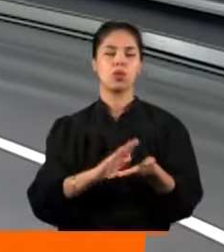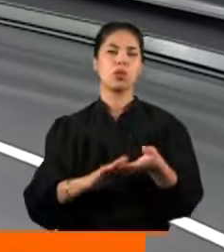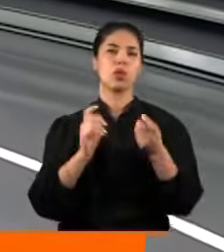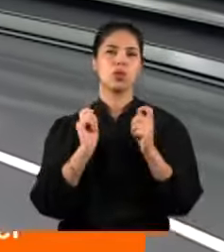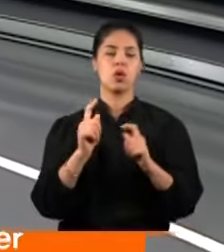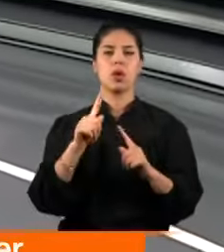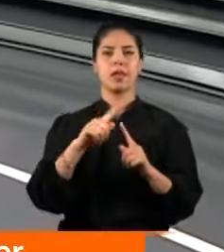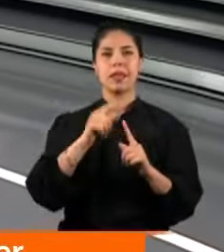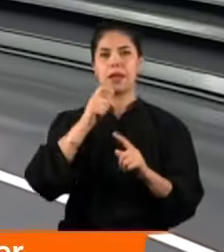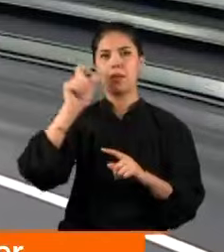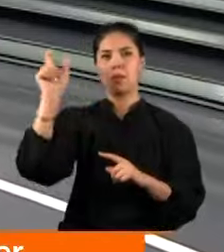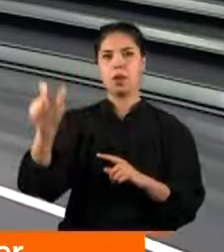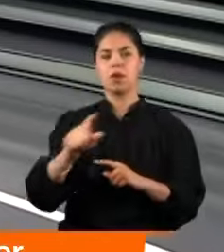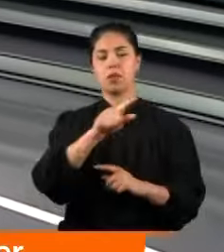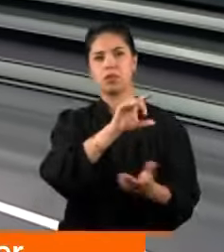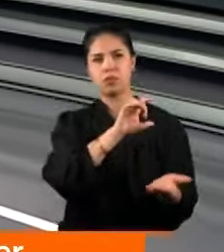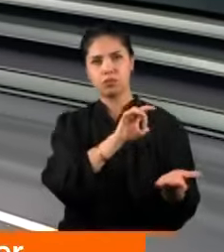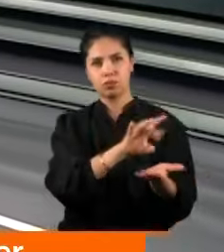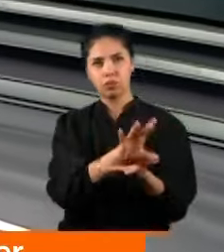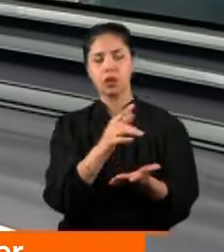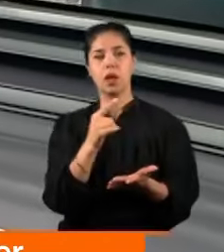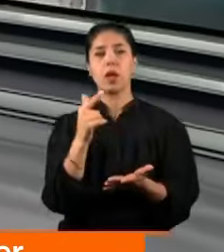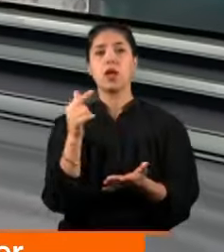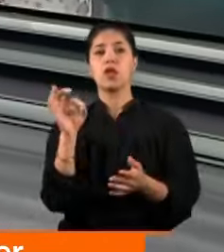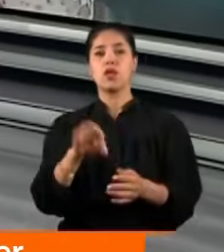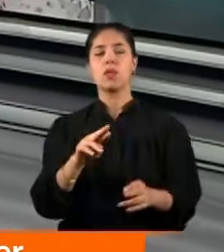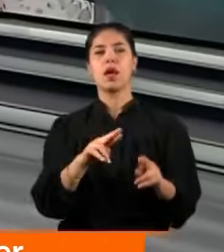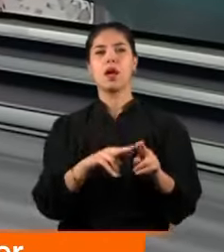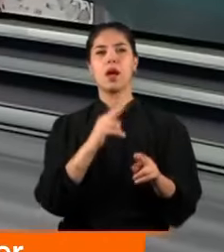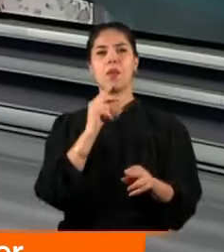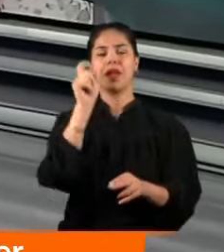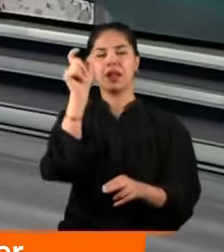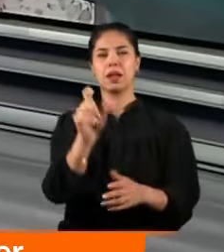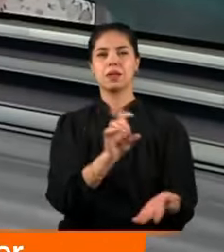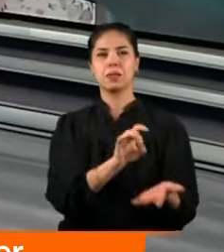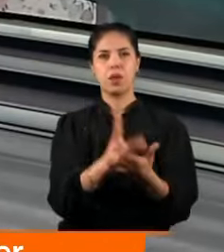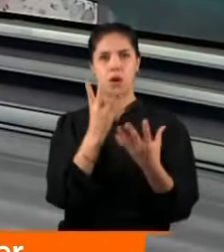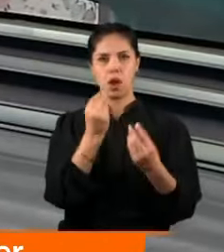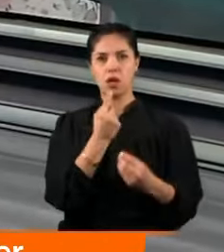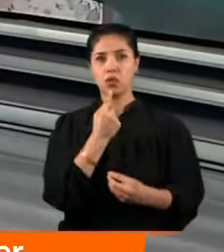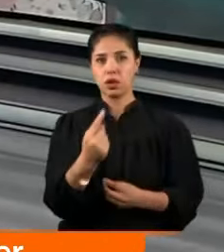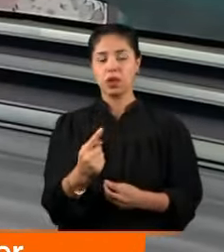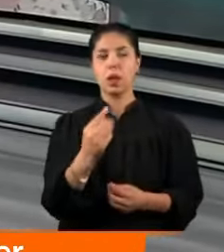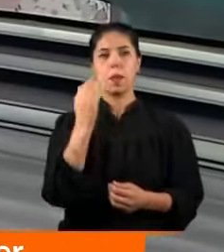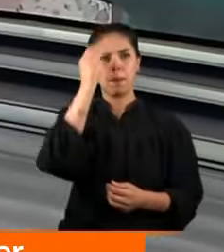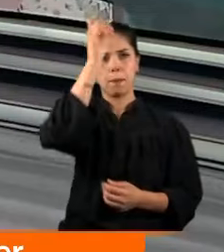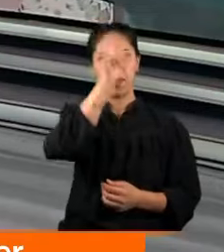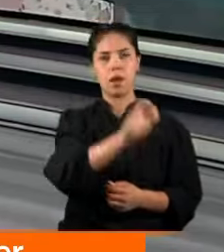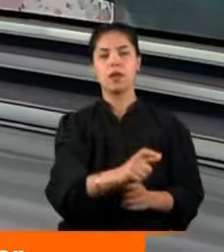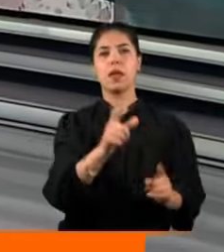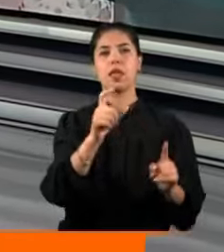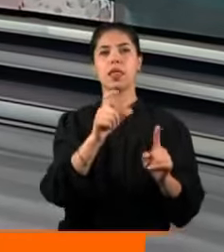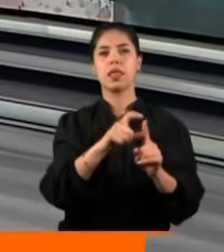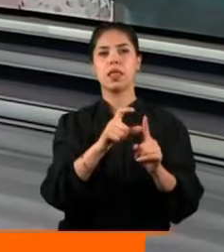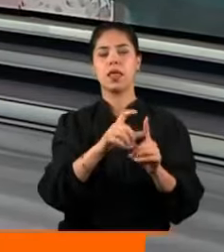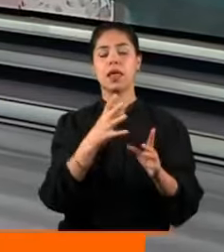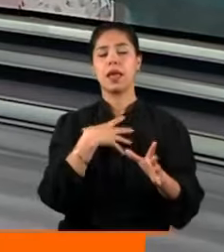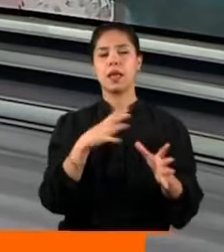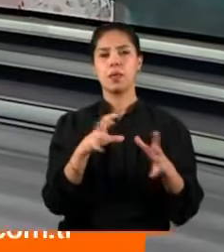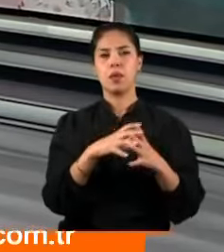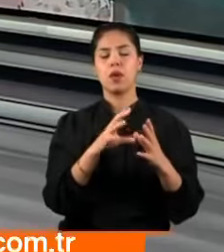durmuyor. Trump, onu yarış dışı bıraktım, sırada Kamala Harris var dese de Biden, demokratların çağrılarına, yani kendi